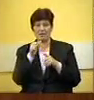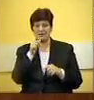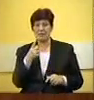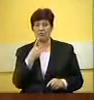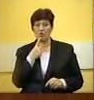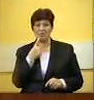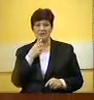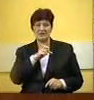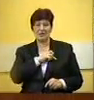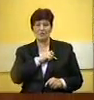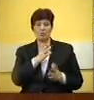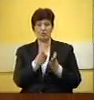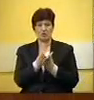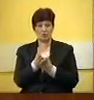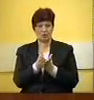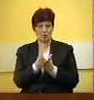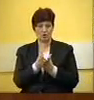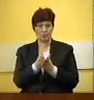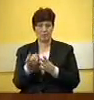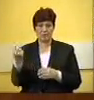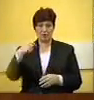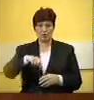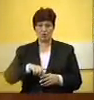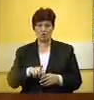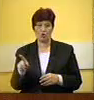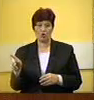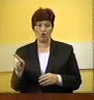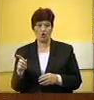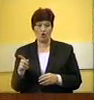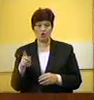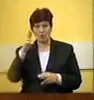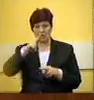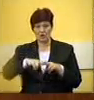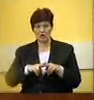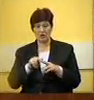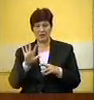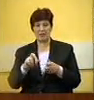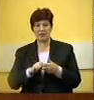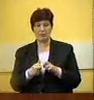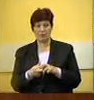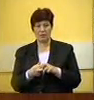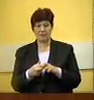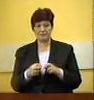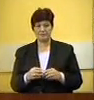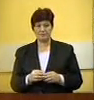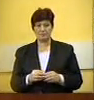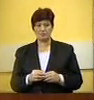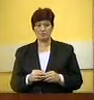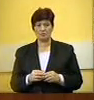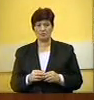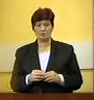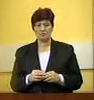i pokušali smo sa republičkom administracijom da dođemo do rešenja takvih problema.